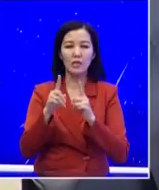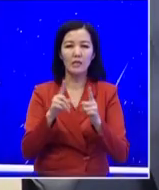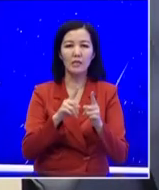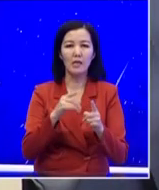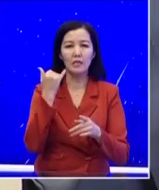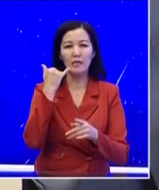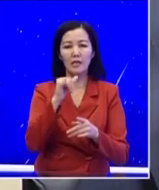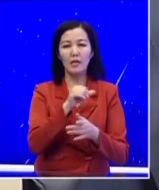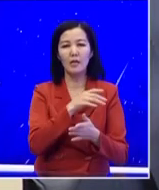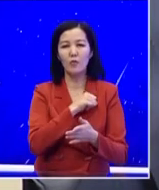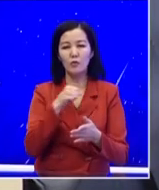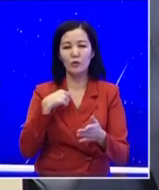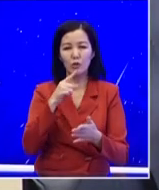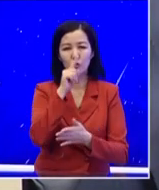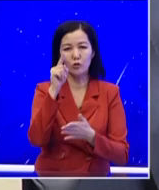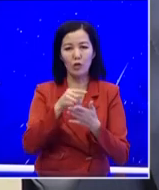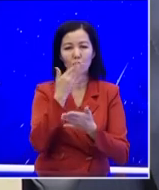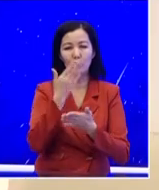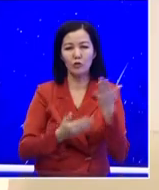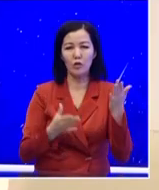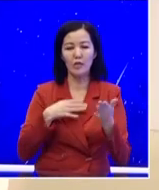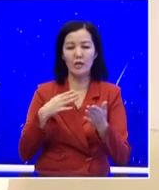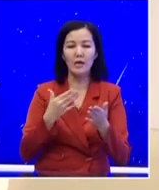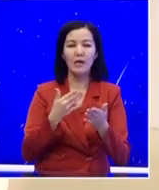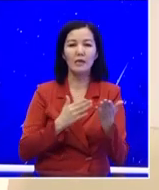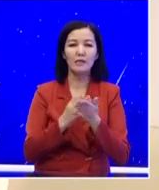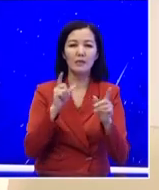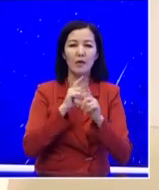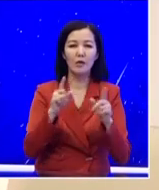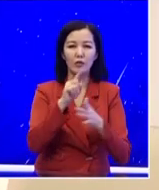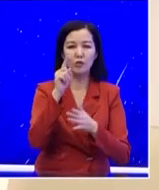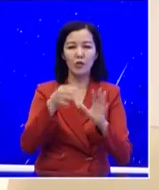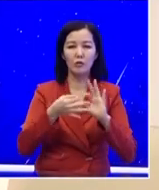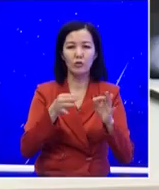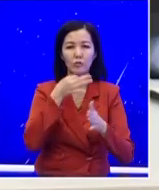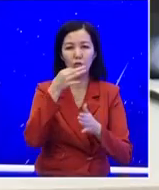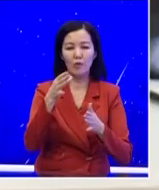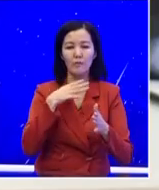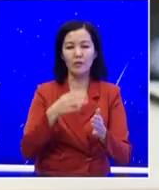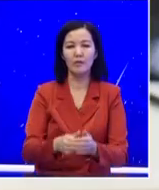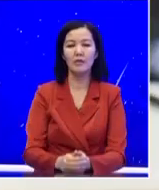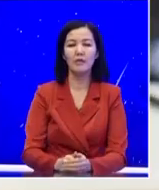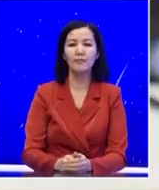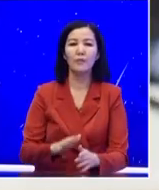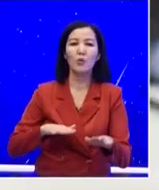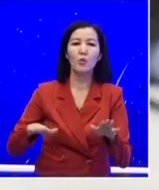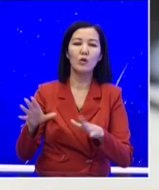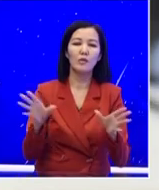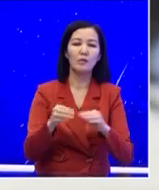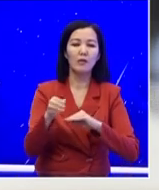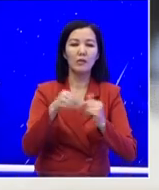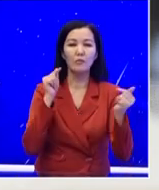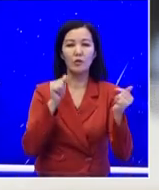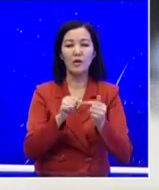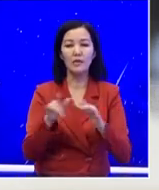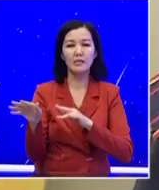тікелей эфирде көкейтесті сұрақтарын қойды. Құзырлы мекеме өкілдері халықтың қойған сұрағына түшімді жауап берді. Өңірлік сыбайлас жемқорлыққа